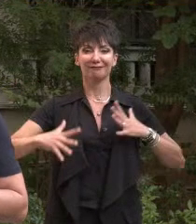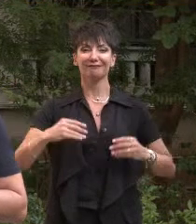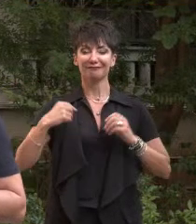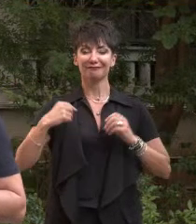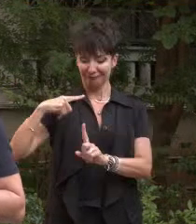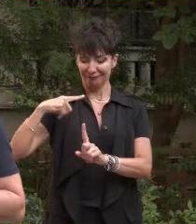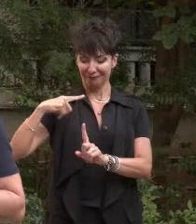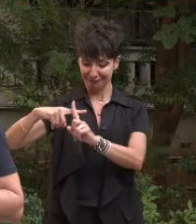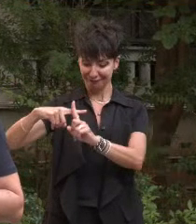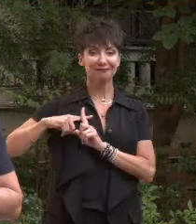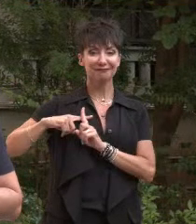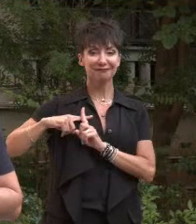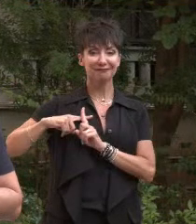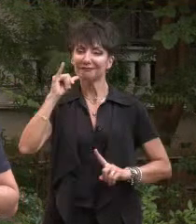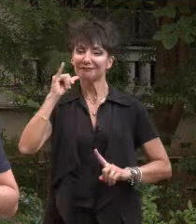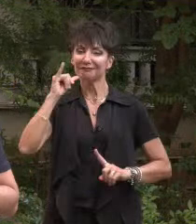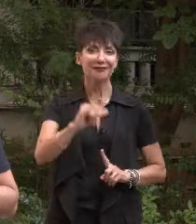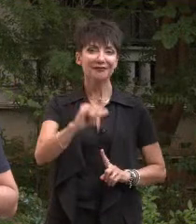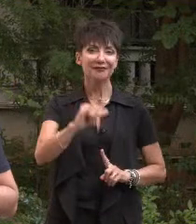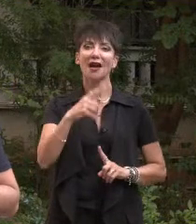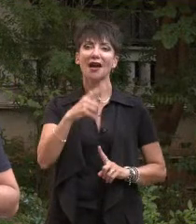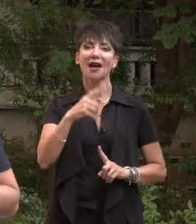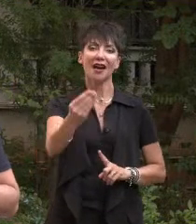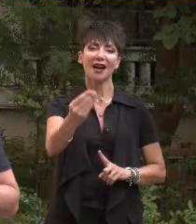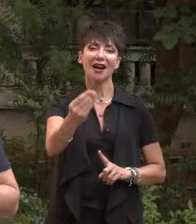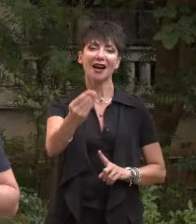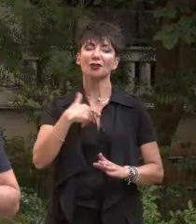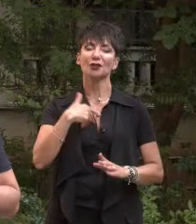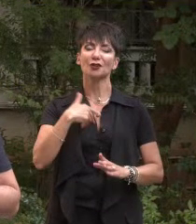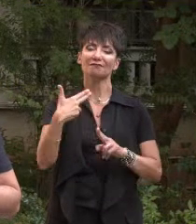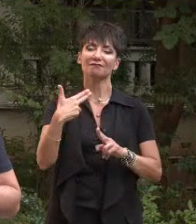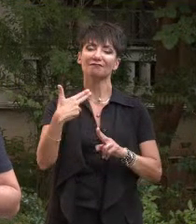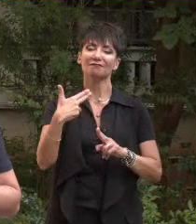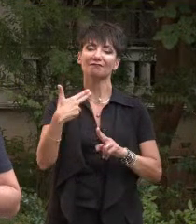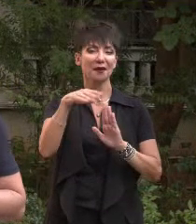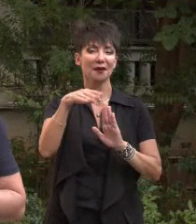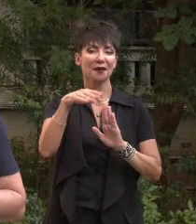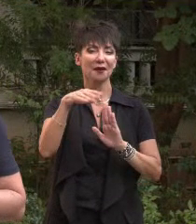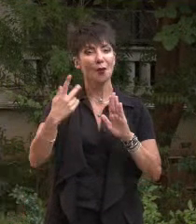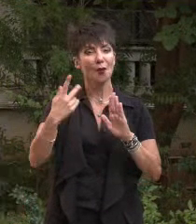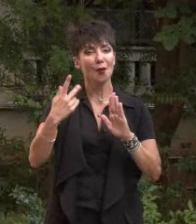θα μεταδώσετε τα μηνύματα, τις αρχές και τις αξίες και σε επόμενες γενιές. Σας ευχαριστώ πολύ.